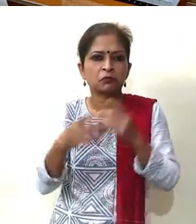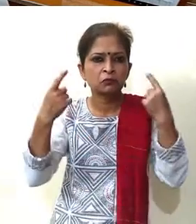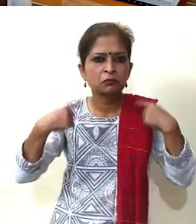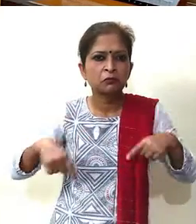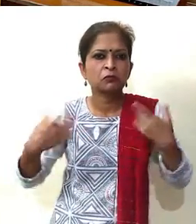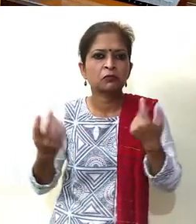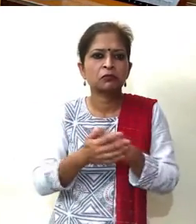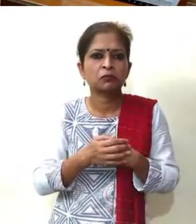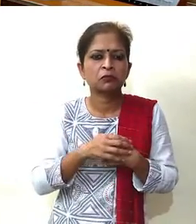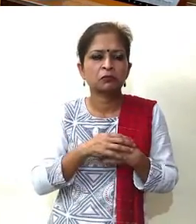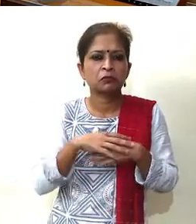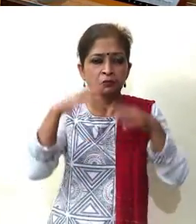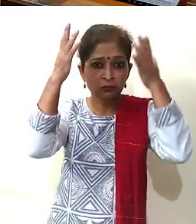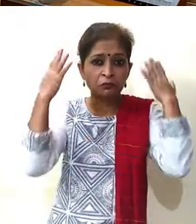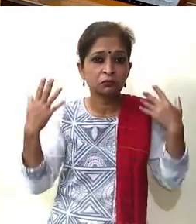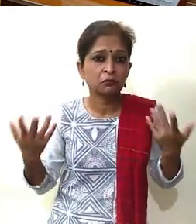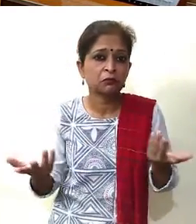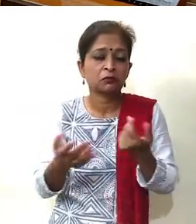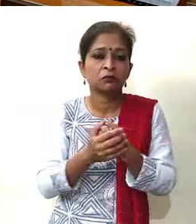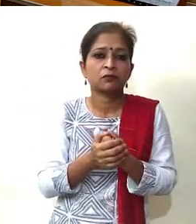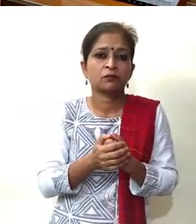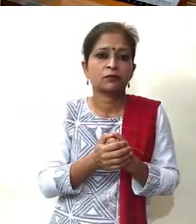हुआ हाथ में, बाल बिल्कुल बिखरे हुए,